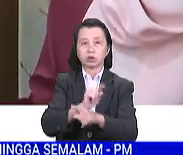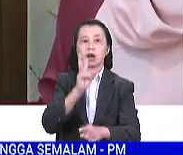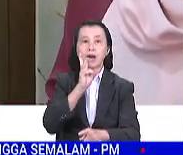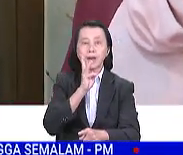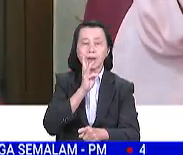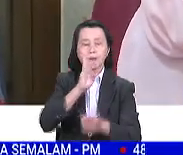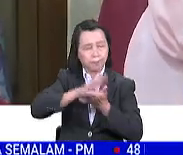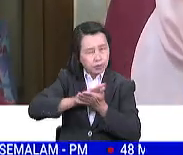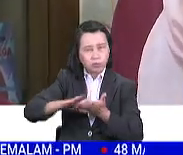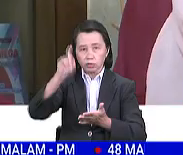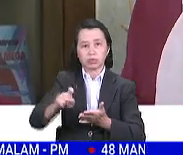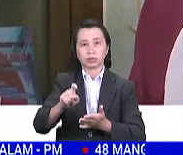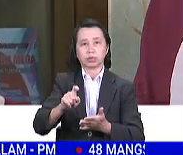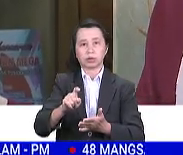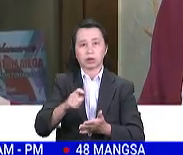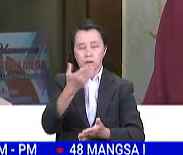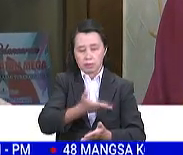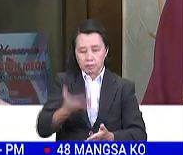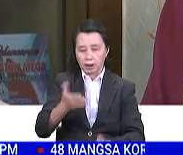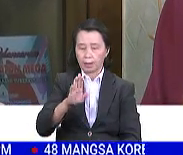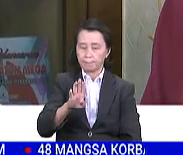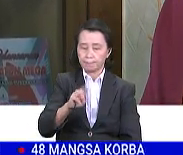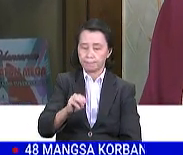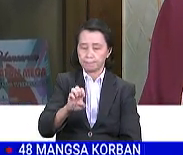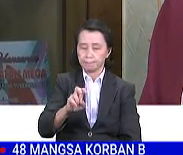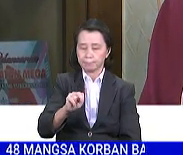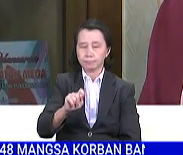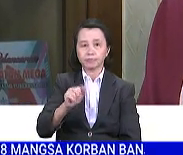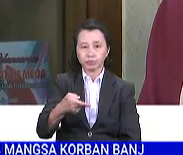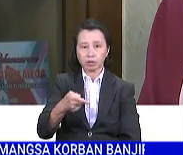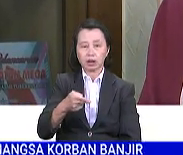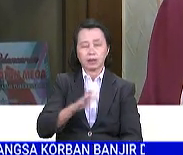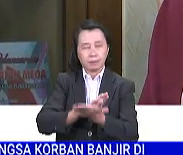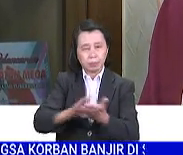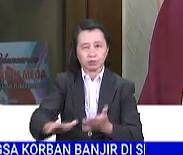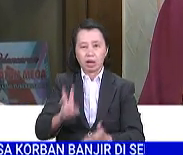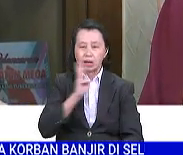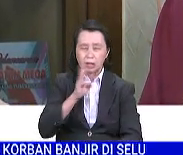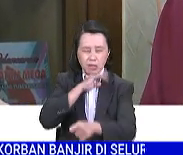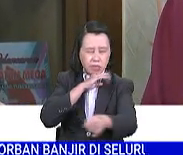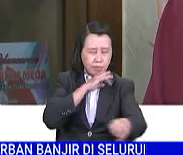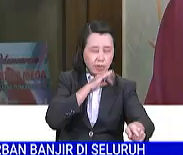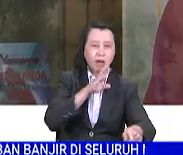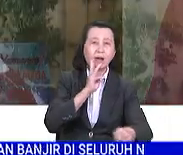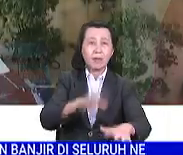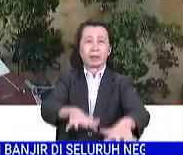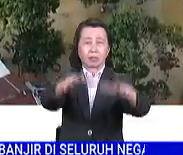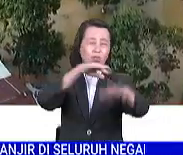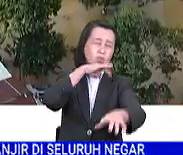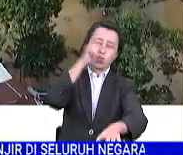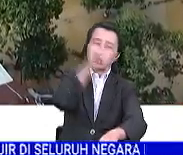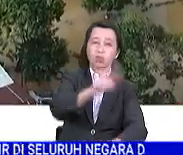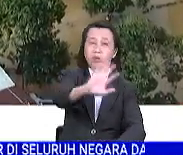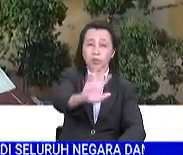yang bersih dan juga bahan mentah yang bersih daripada air yang tercemar. Jadi air yang tercemar di sini adalah seperti air banjir lah. Jadi